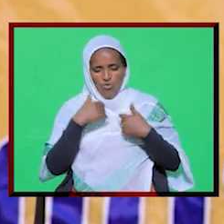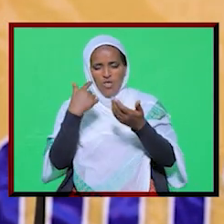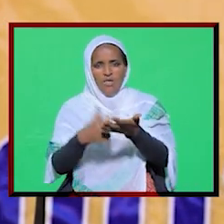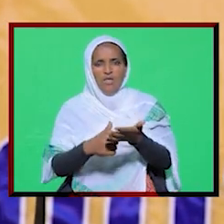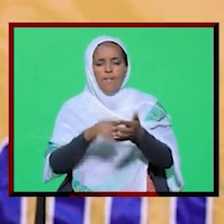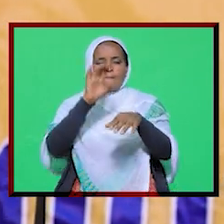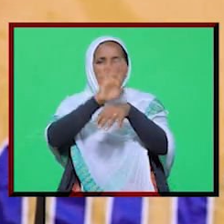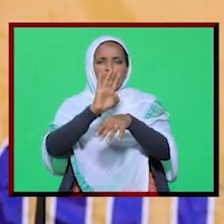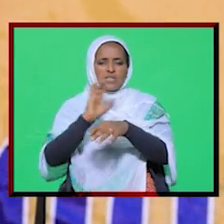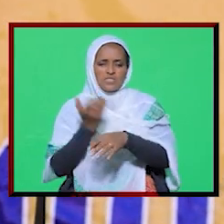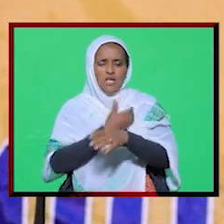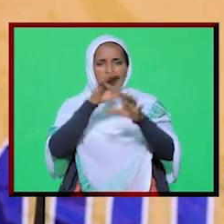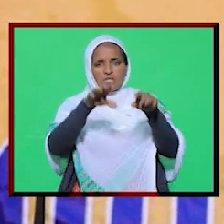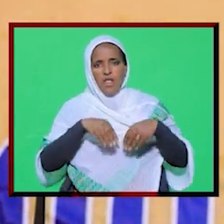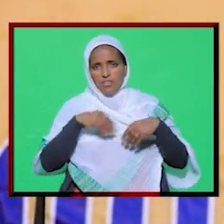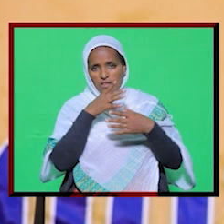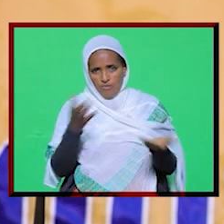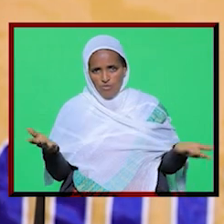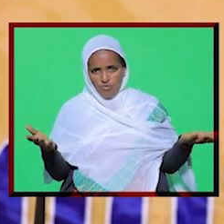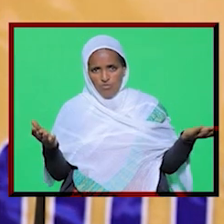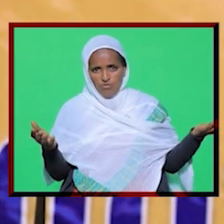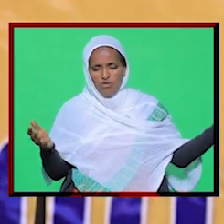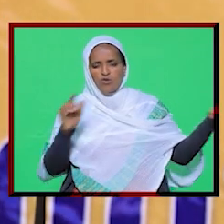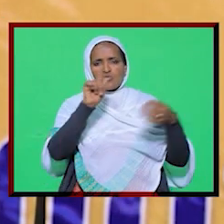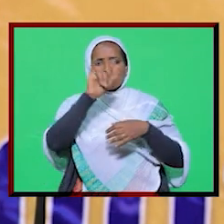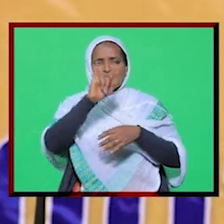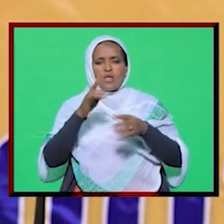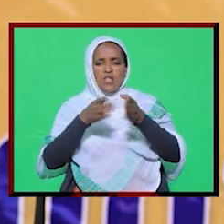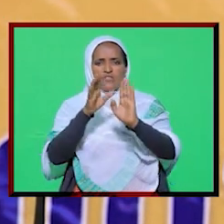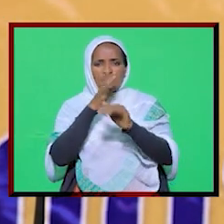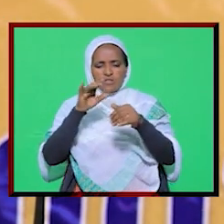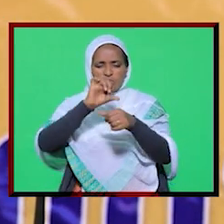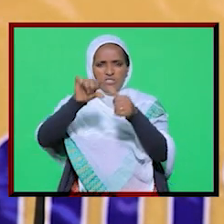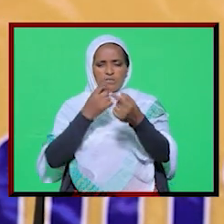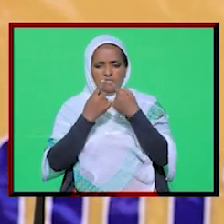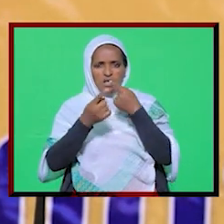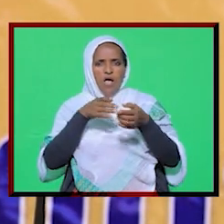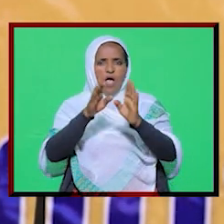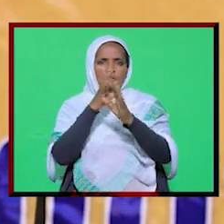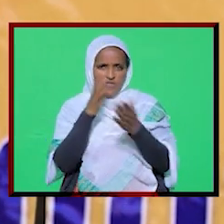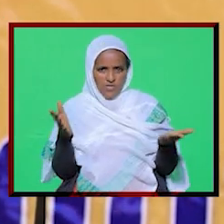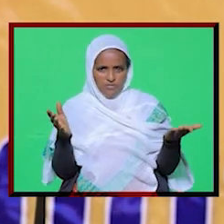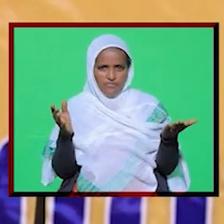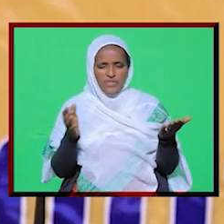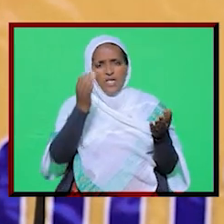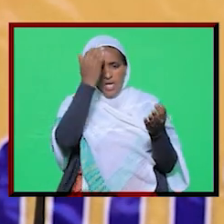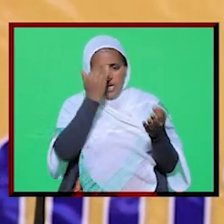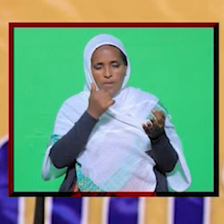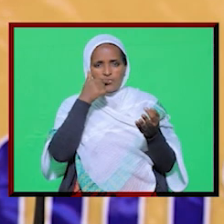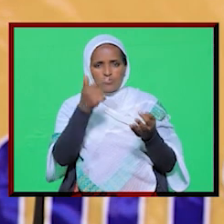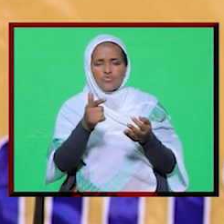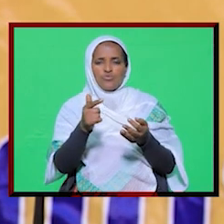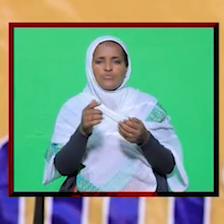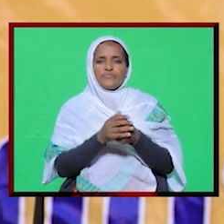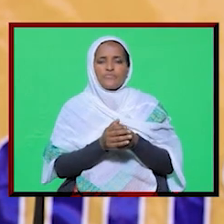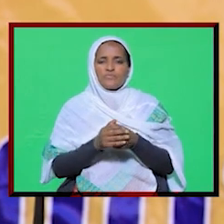ይሄ ቤተክርስቲያናችን አትቀበለው። ያደባባይ ኑዛዜም አትፈቅድም፣ እርስ በርስ መነጋገርም አይፈቀድም። ለምን ብትሉ